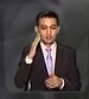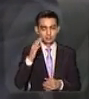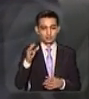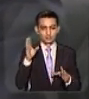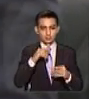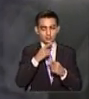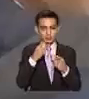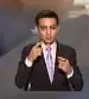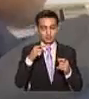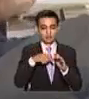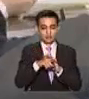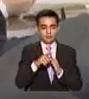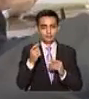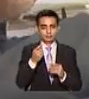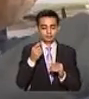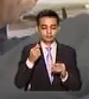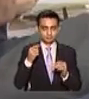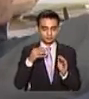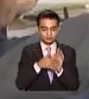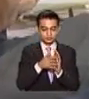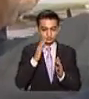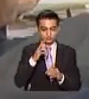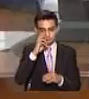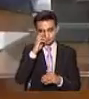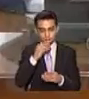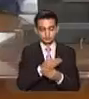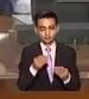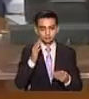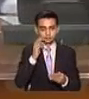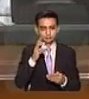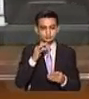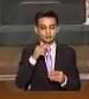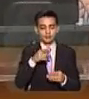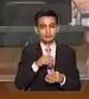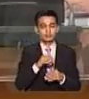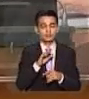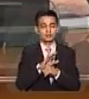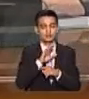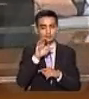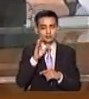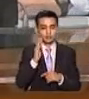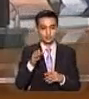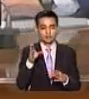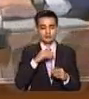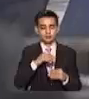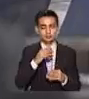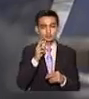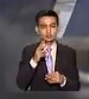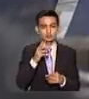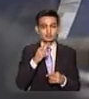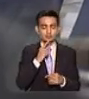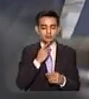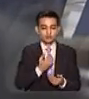решение задач выделят немалые средства из бюджета и национального фонда. Их направят на поддержку малообеспеченных граждан,